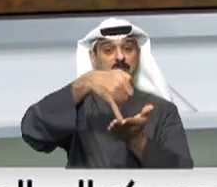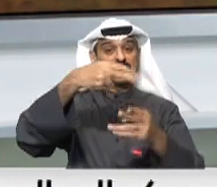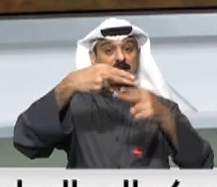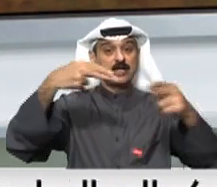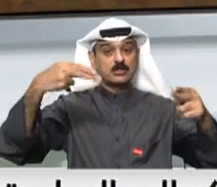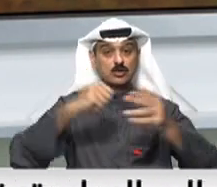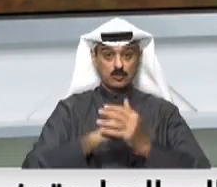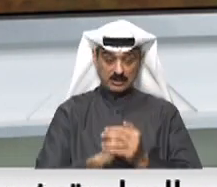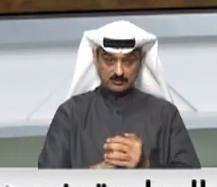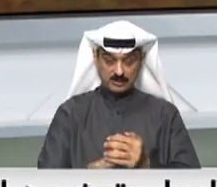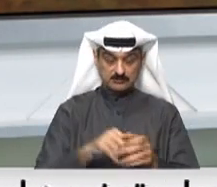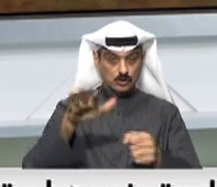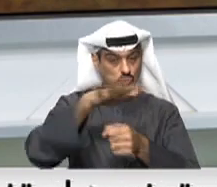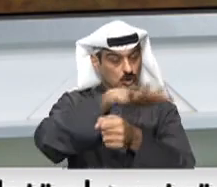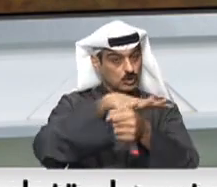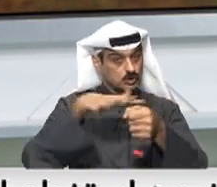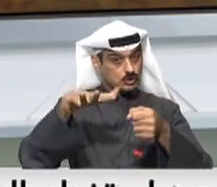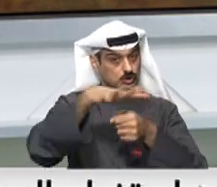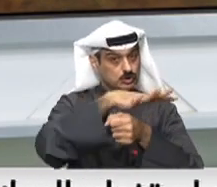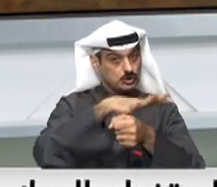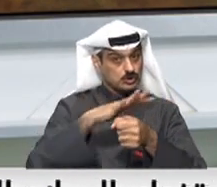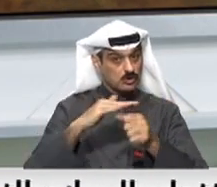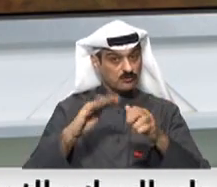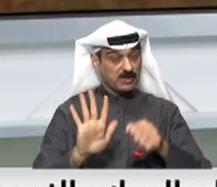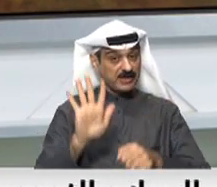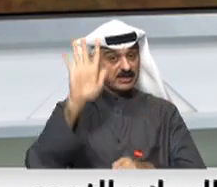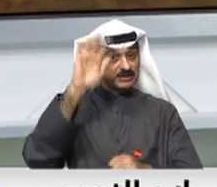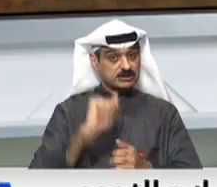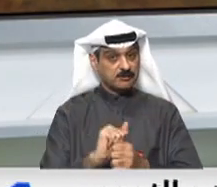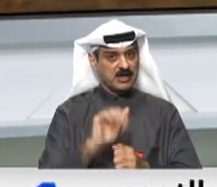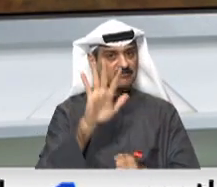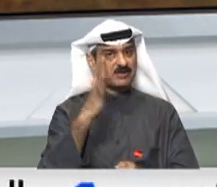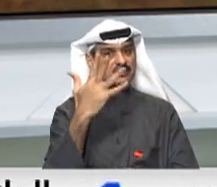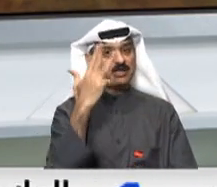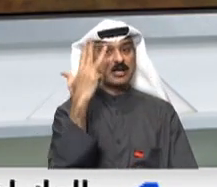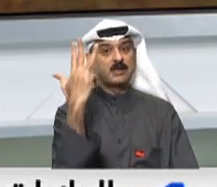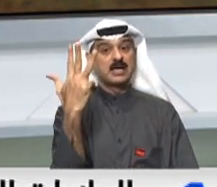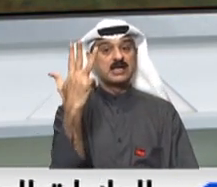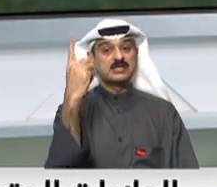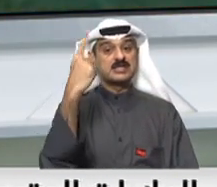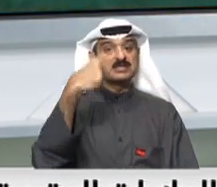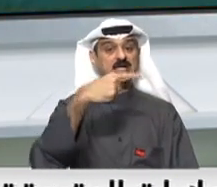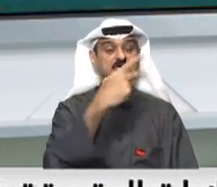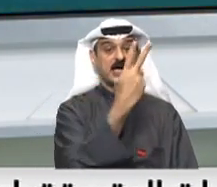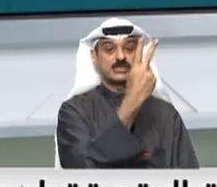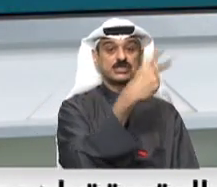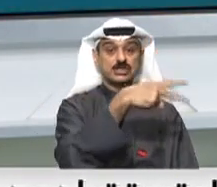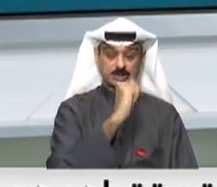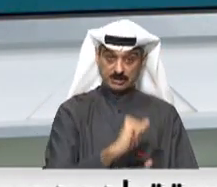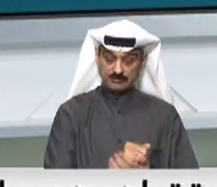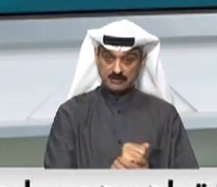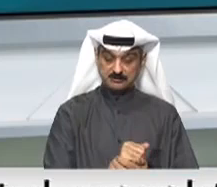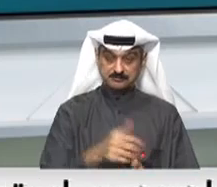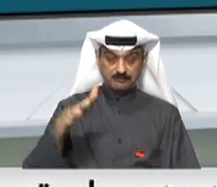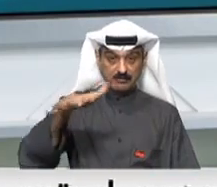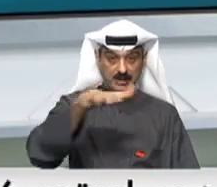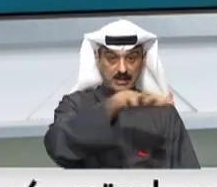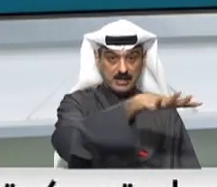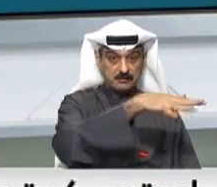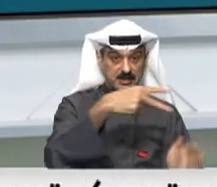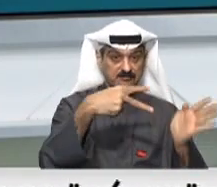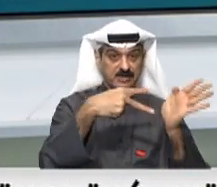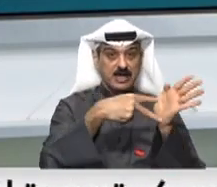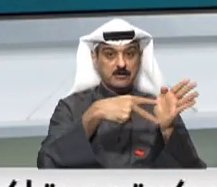بالنسبه لجزرنا الشماليه واربع بوبيان ما بين 19 الى 20 درجه مئويه حاله البحر ان شاء الله